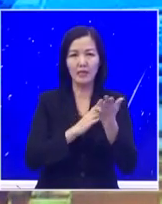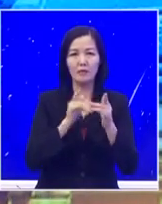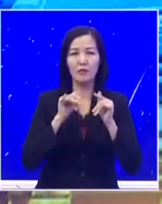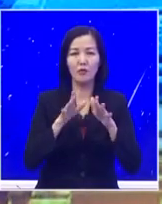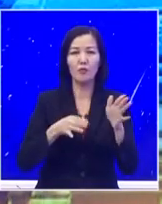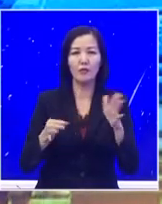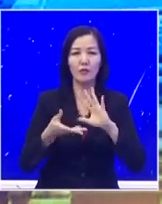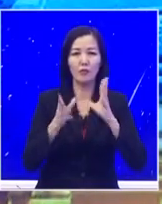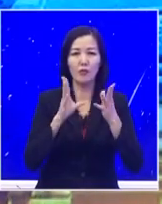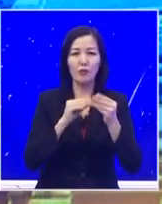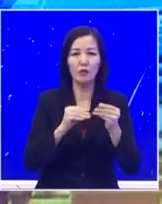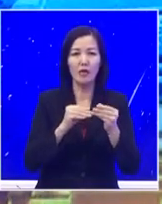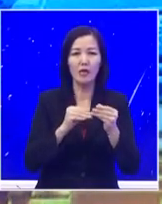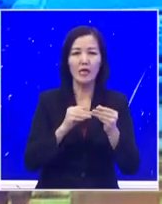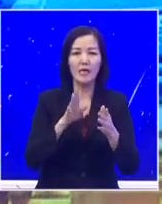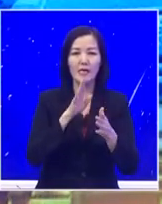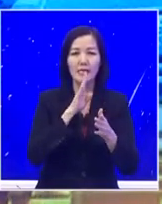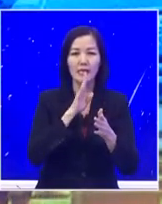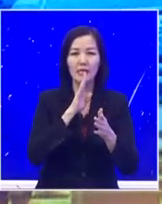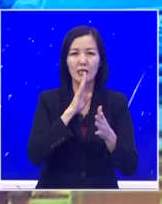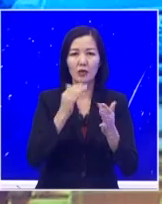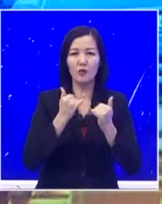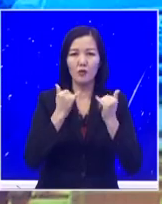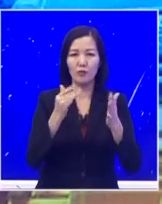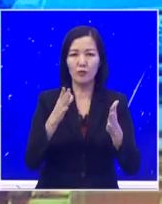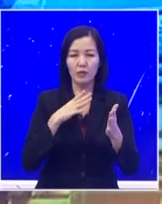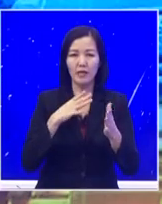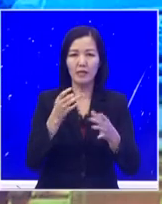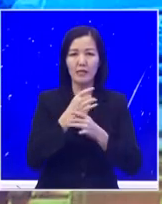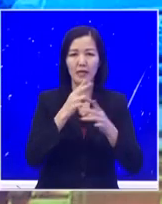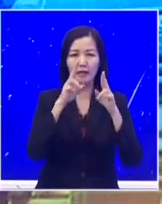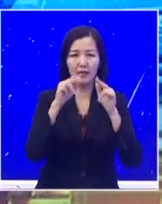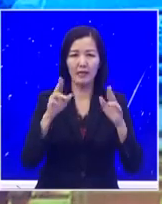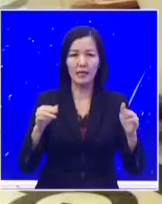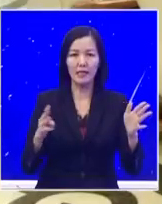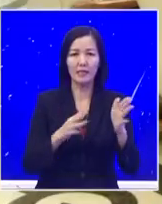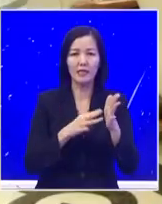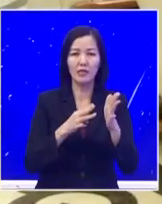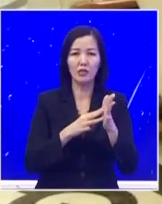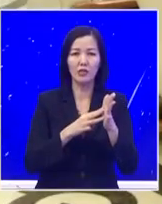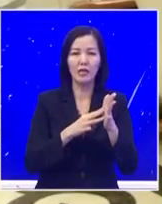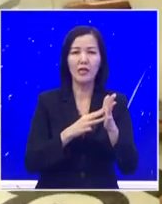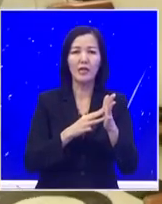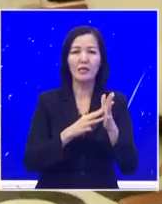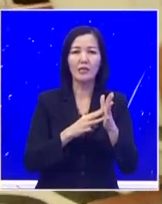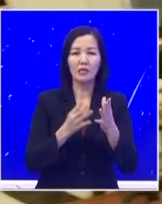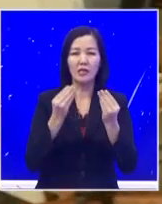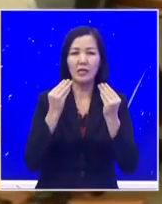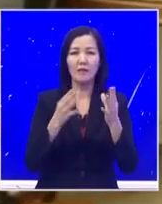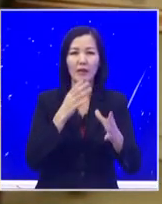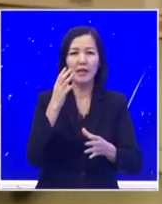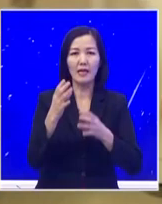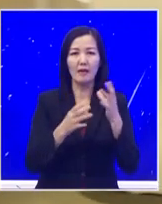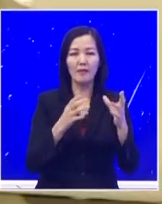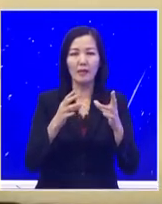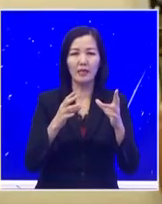істері облыс бойынша департаментінің өкілдері қыз-келіншектерге құрмет көрсетті. Салтанат сарайында 8-ші кереметі әлемнің атты